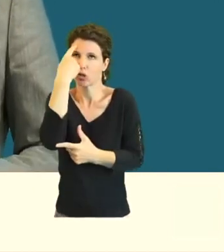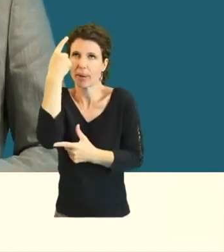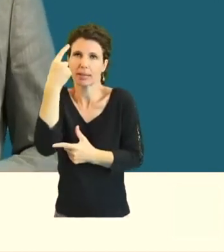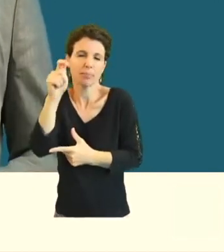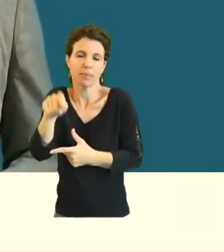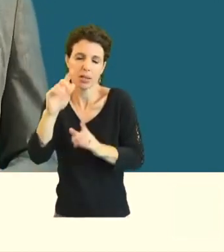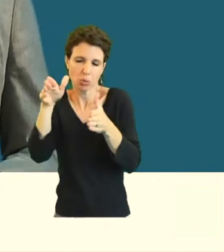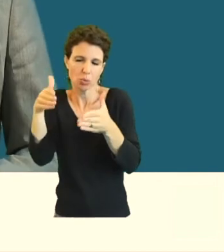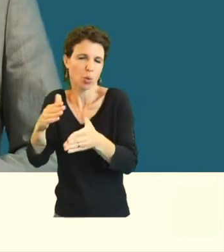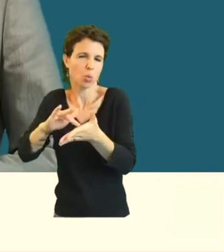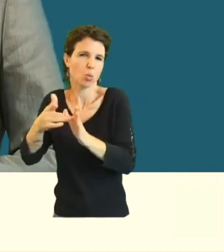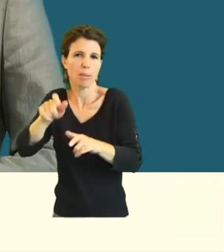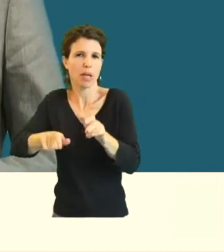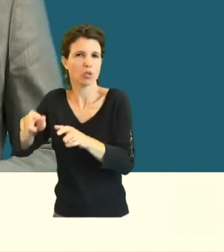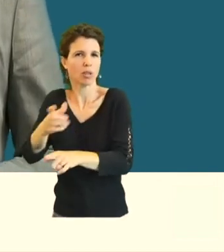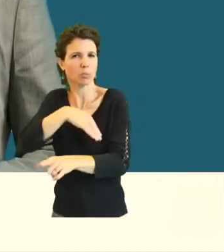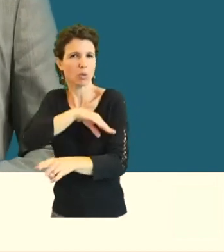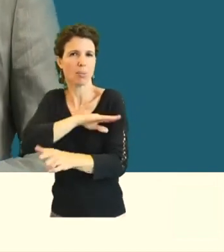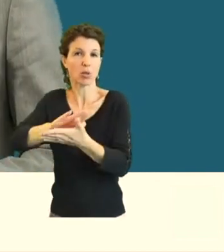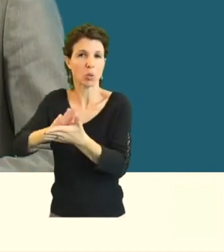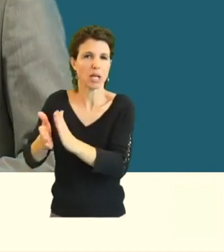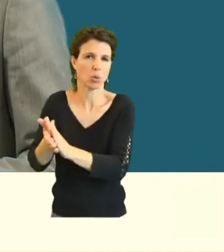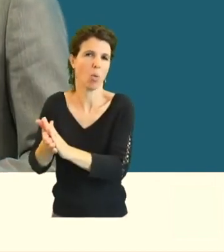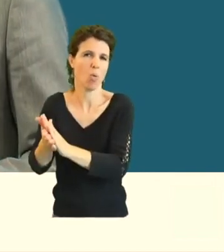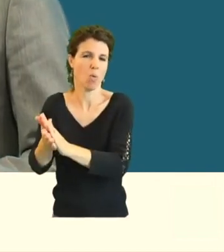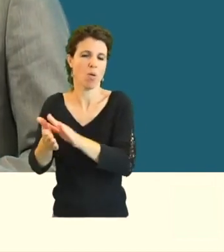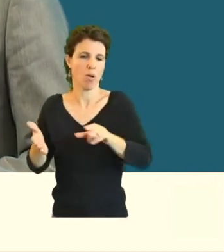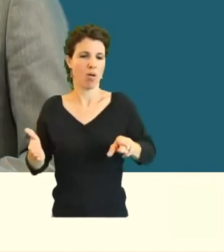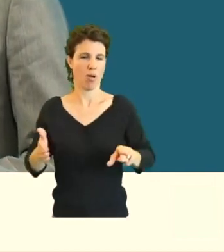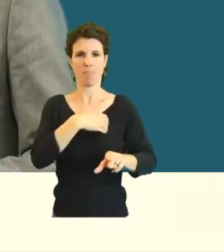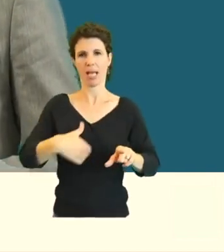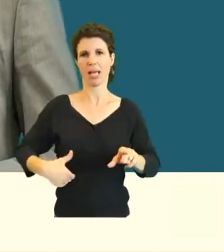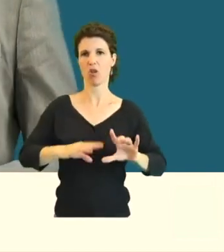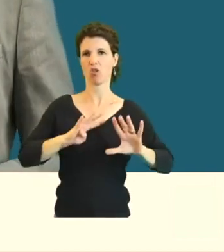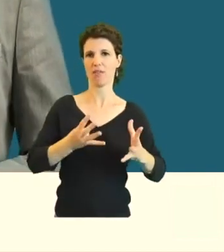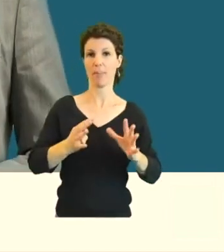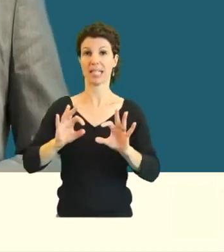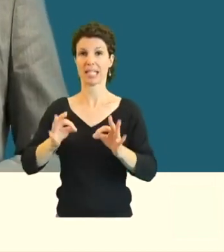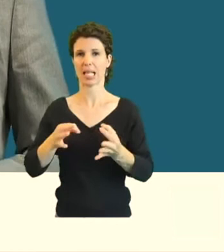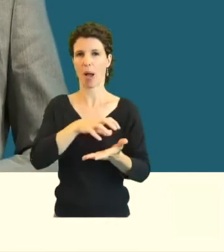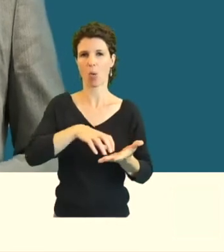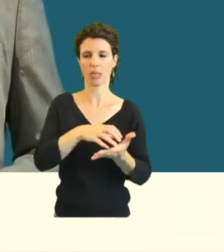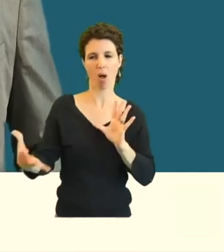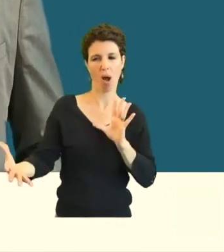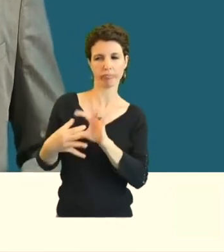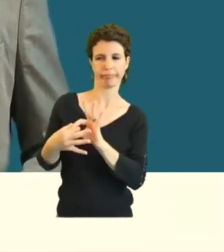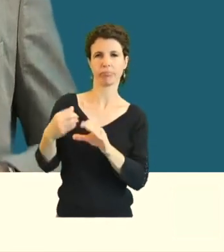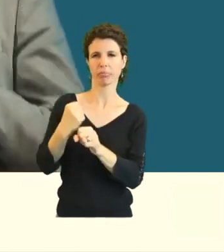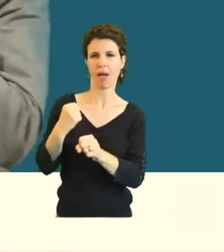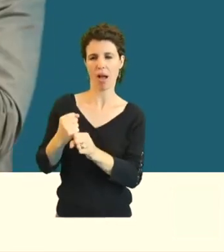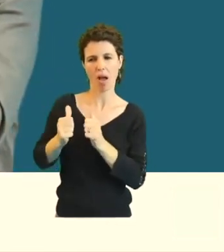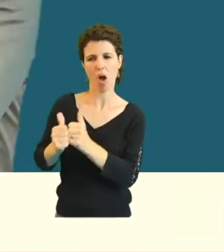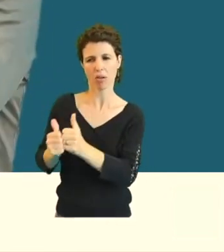responsables associatifs avec qui, à la mairie des 9e et 10e arrondissements, nous nous sommes efforcés de travailler en étroite collaboration